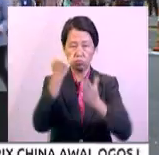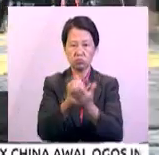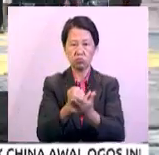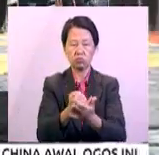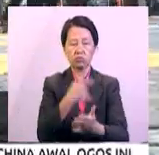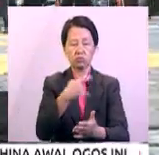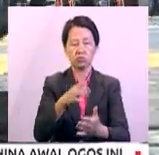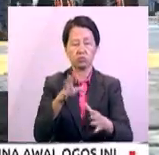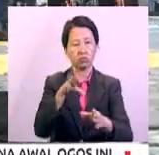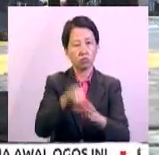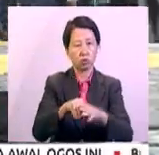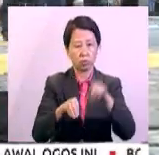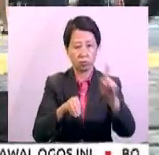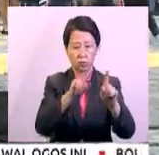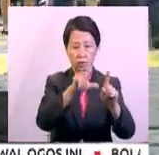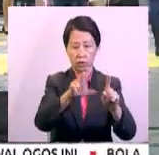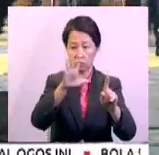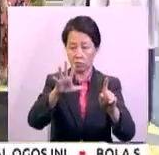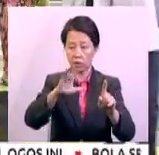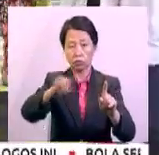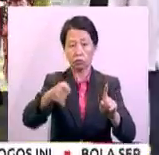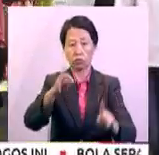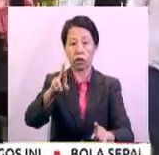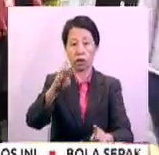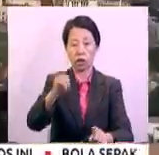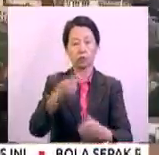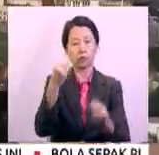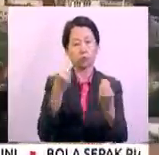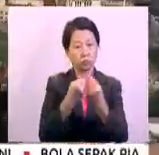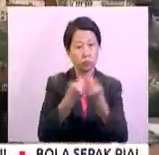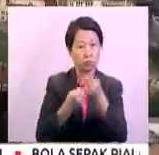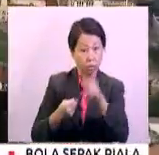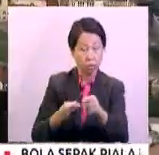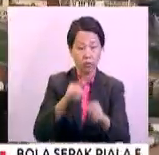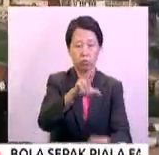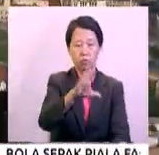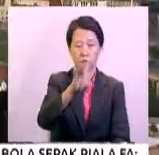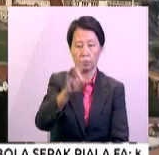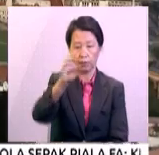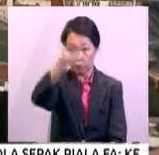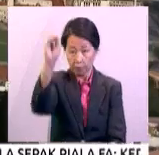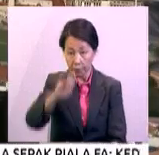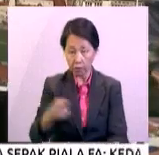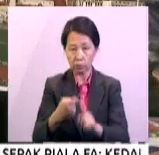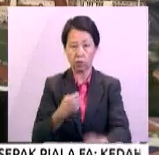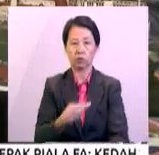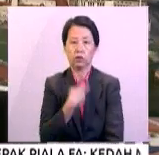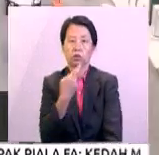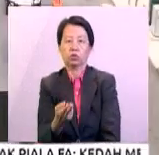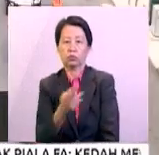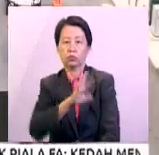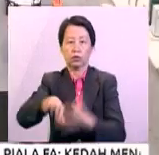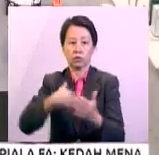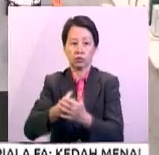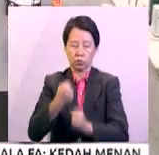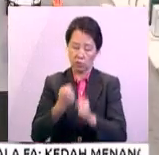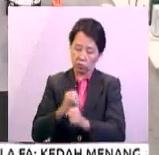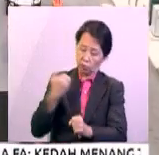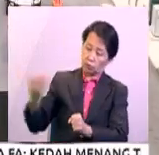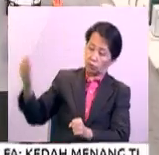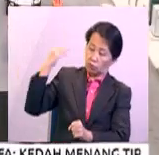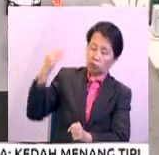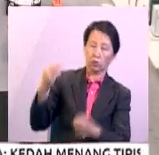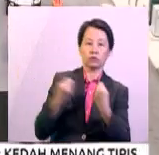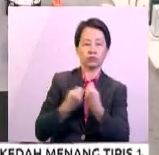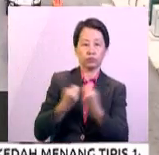kerugian RM153 juta ringgit. Nilai tersebut merupakan 38% daripada kerugian keseluruhan tahun lalu